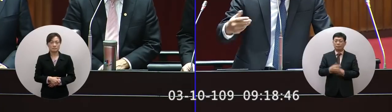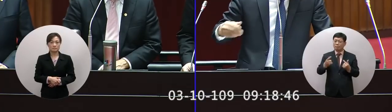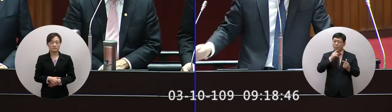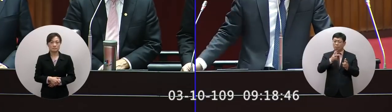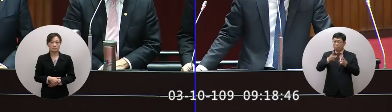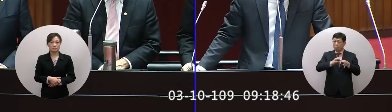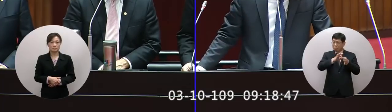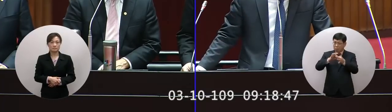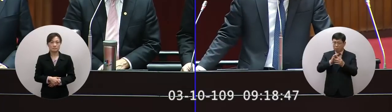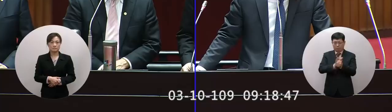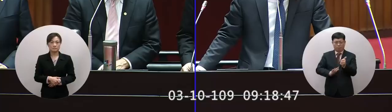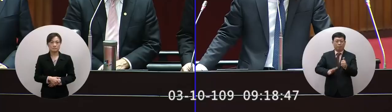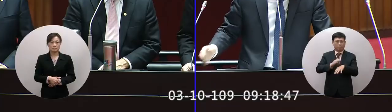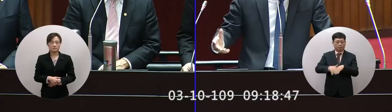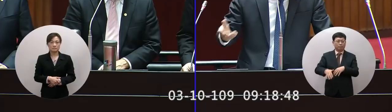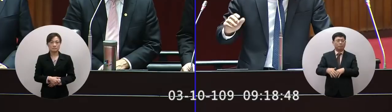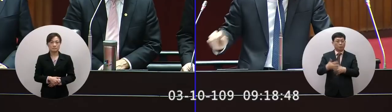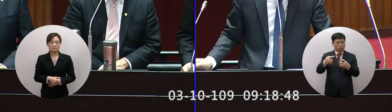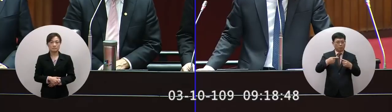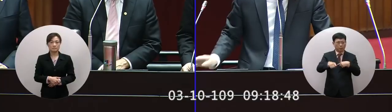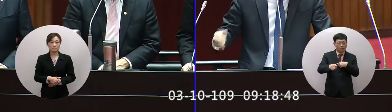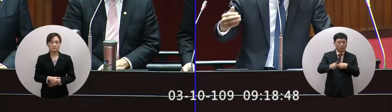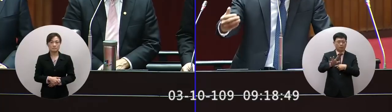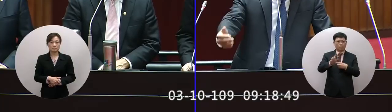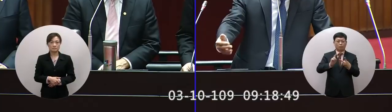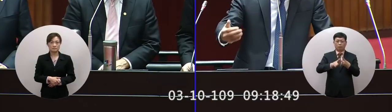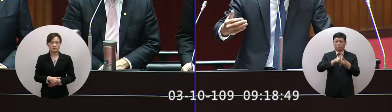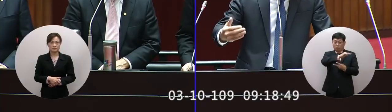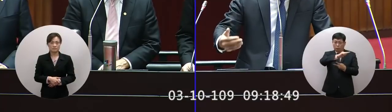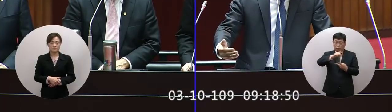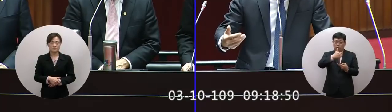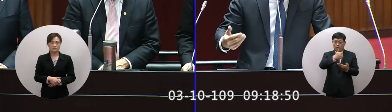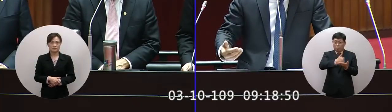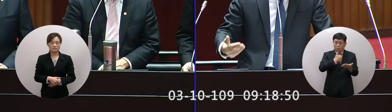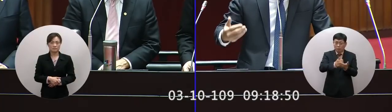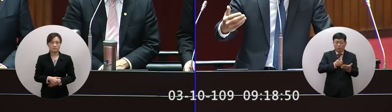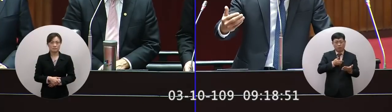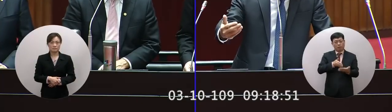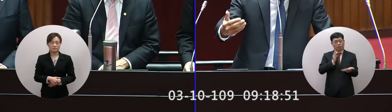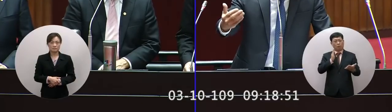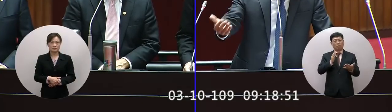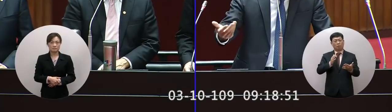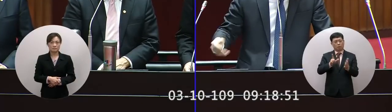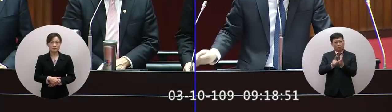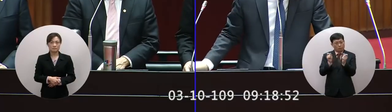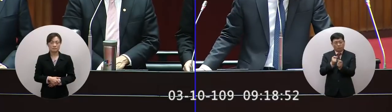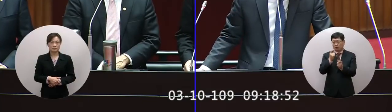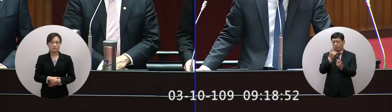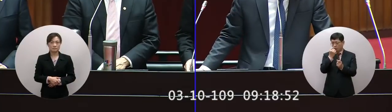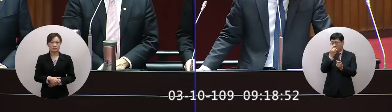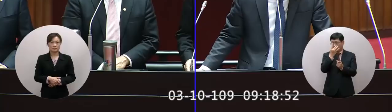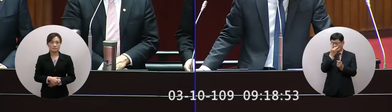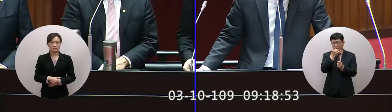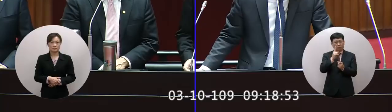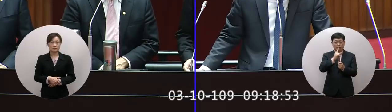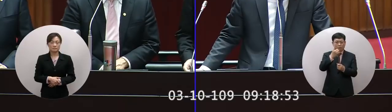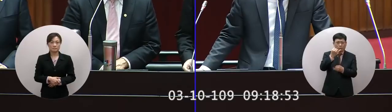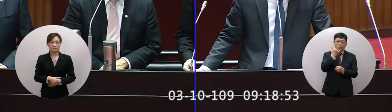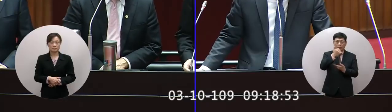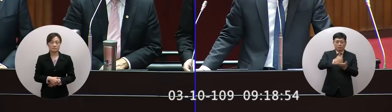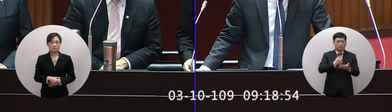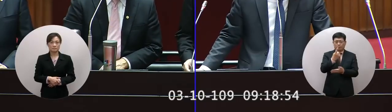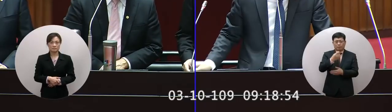供应链受到影响了，有些断裂了，原物料有些怎么样进不来，短期内也看不到什么时候能进